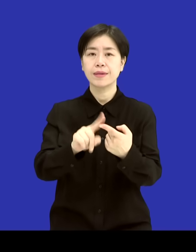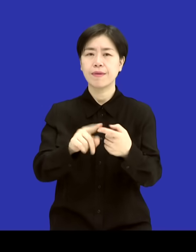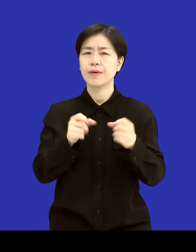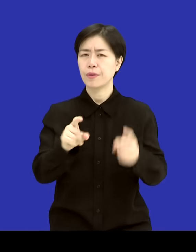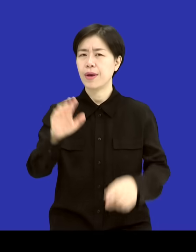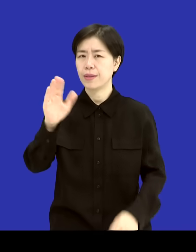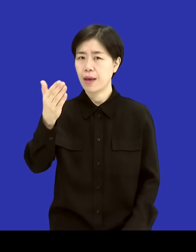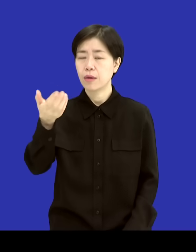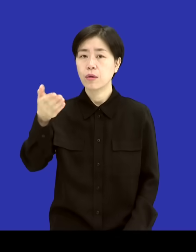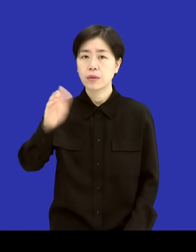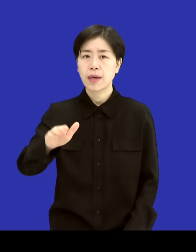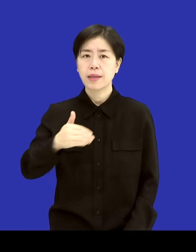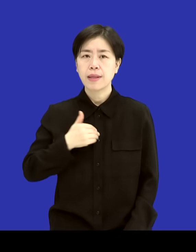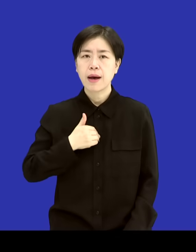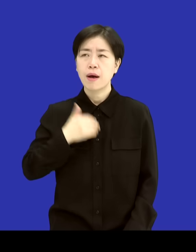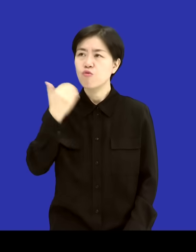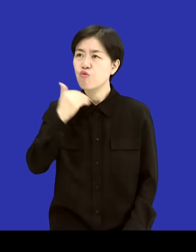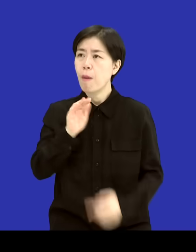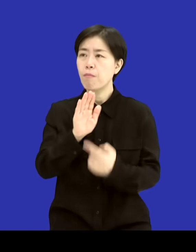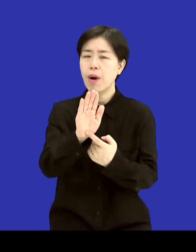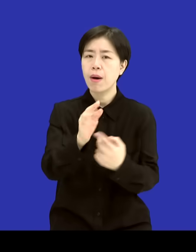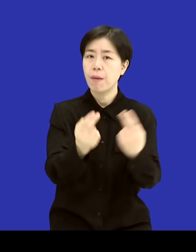그렇게 하면 안 될 것 같다는. 왜냐면